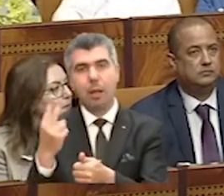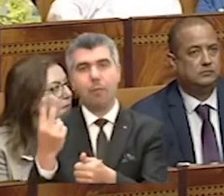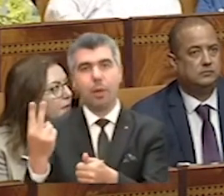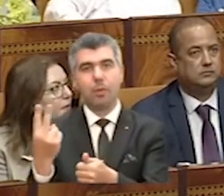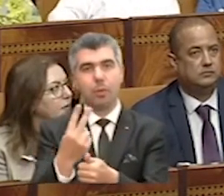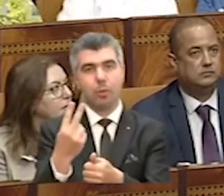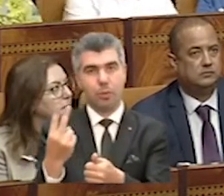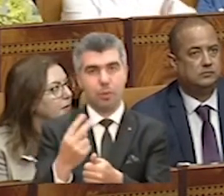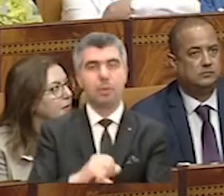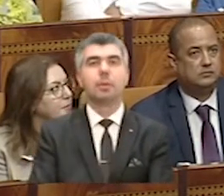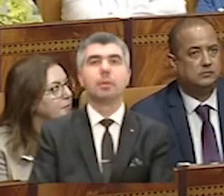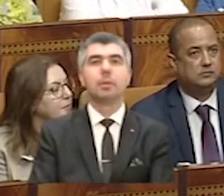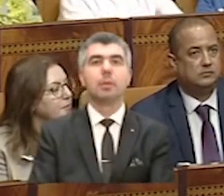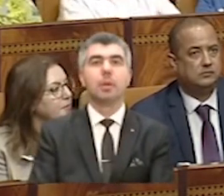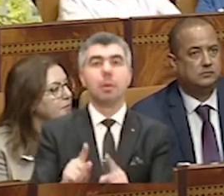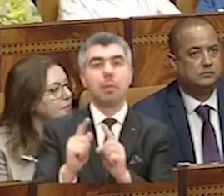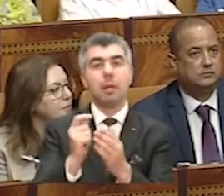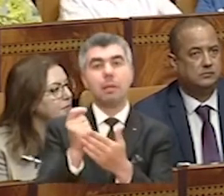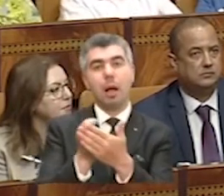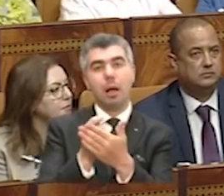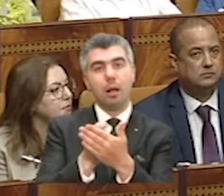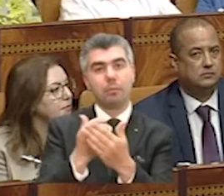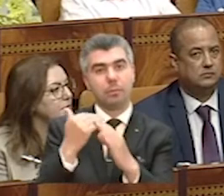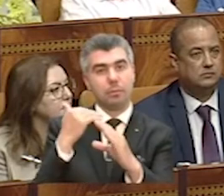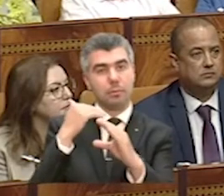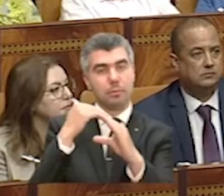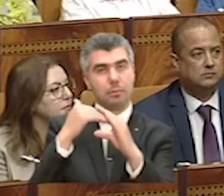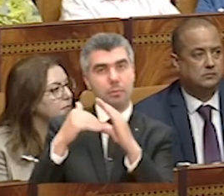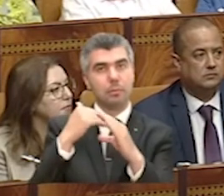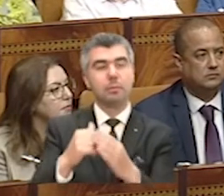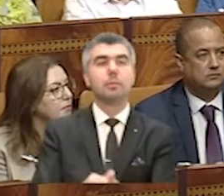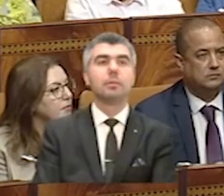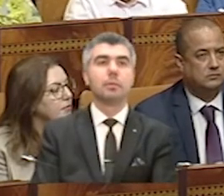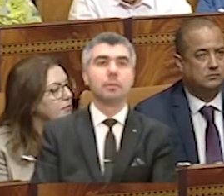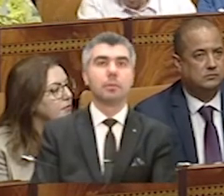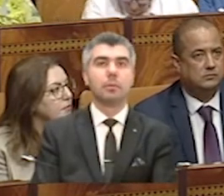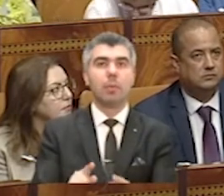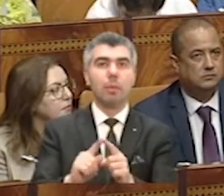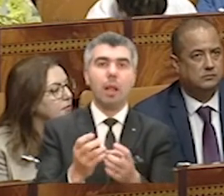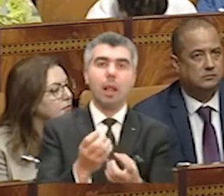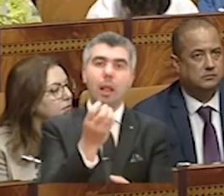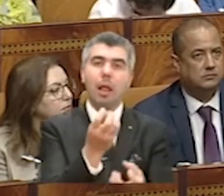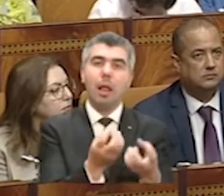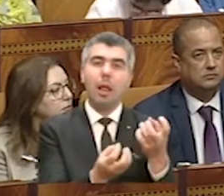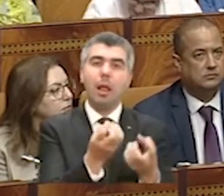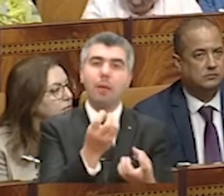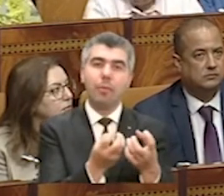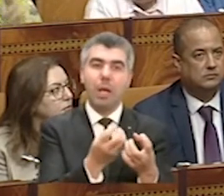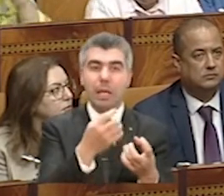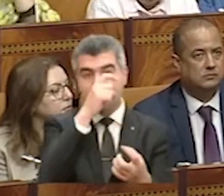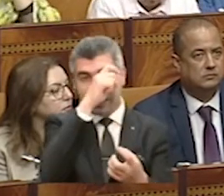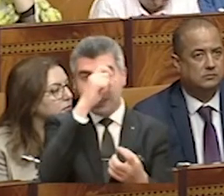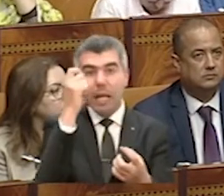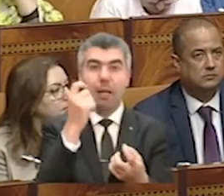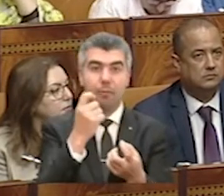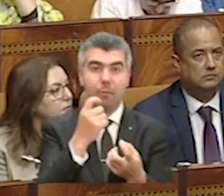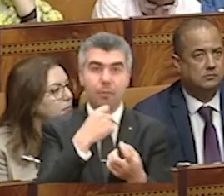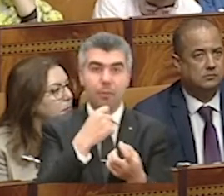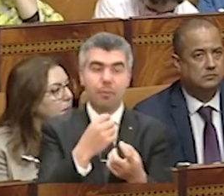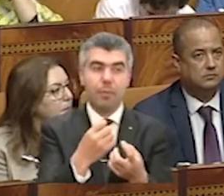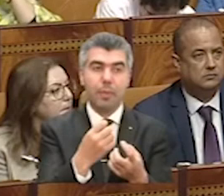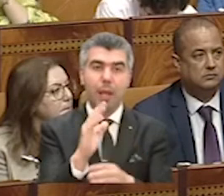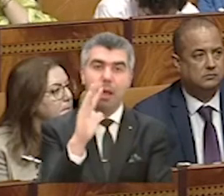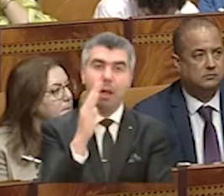تقدمنا بطلب ديال بطلب يعني الحرائق المقبلة على فصل الصيف، تم